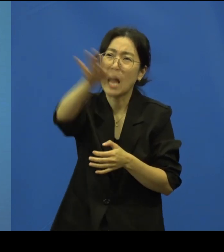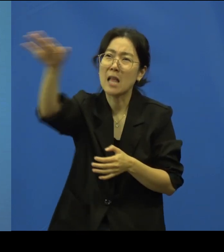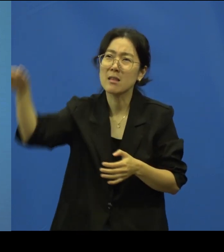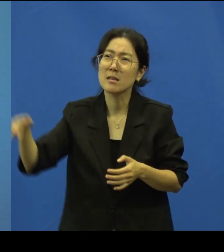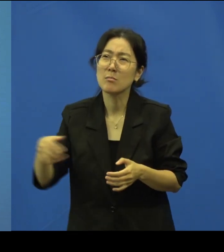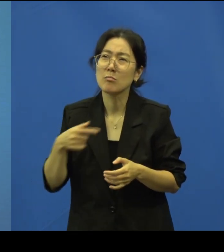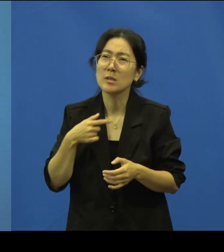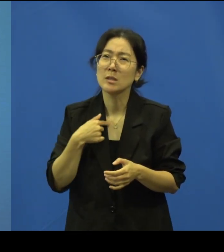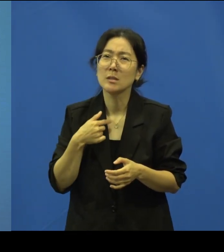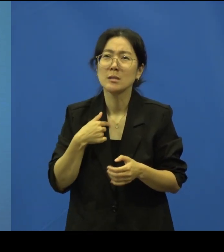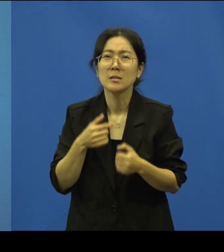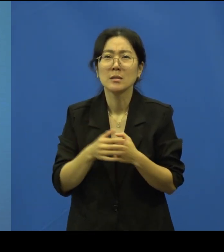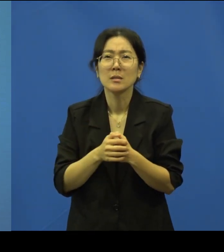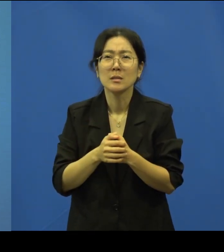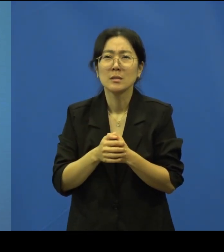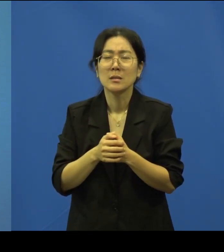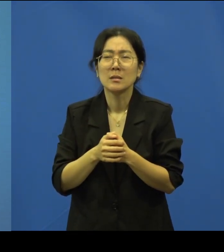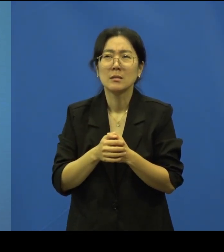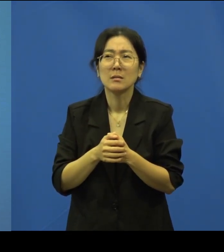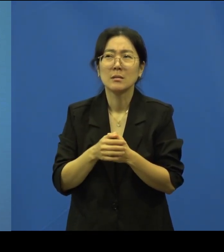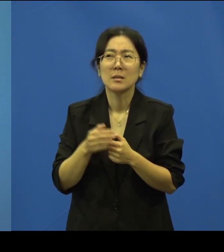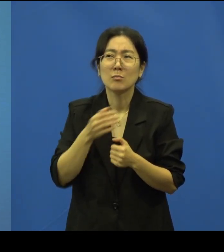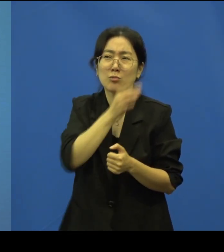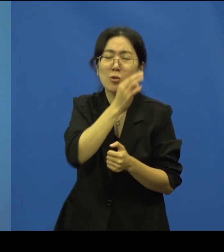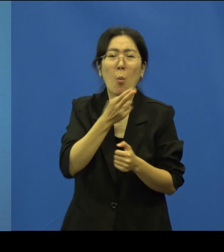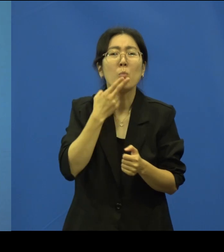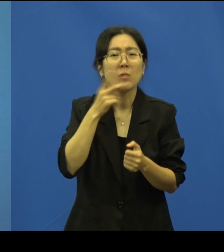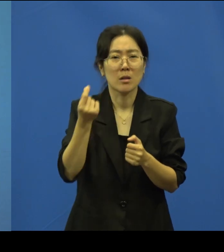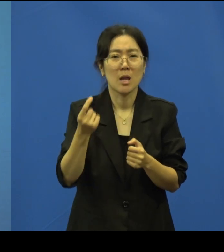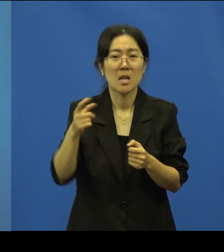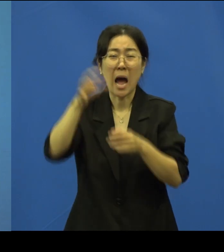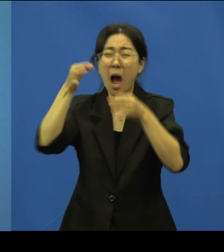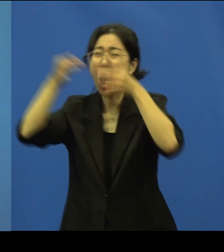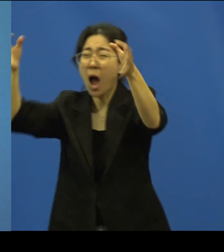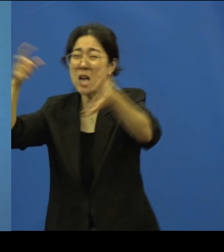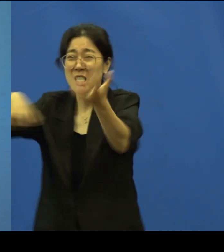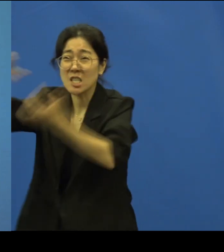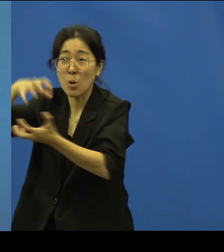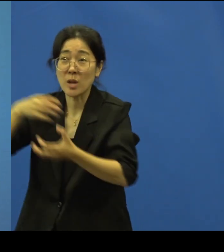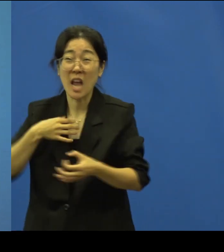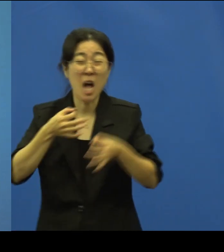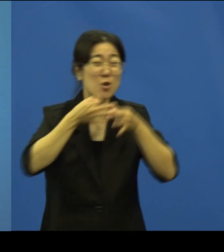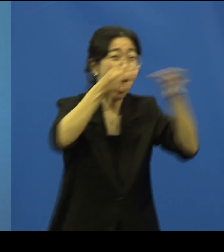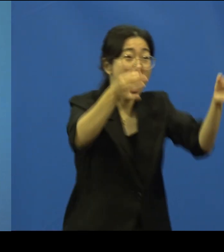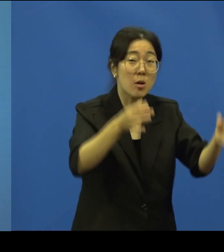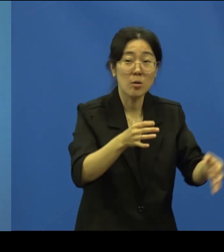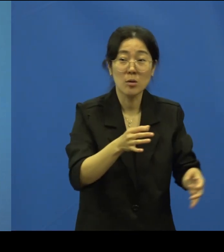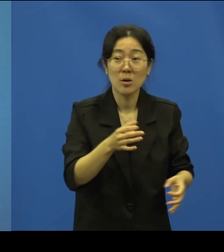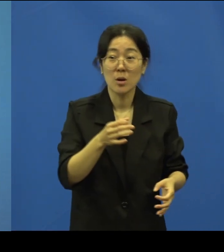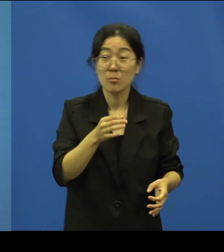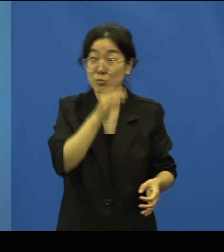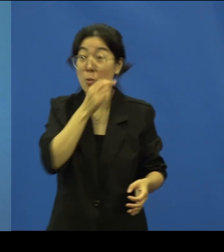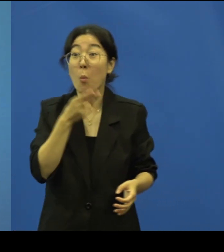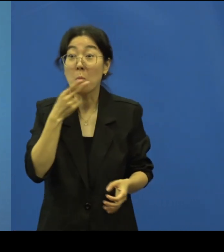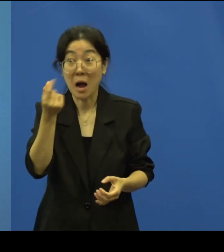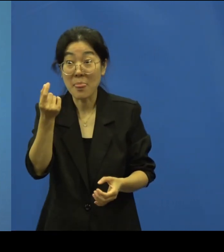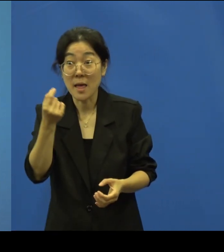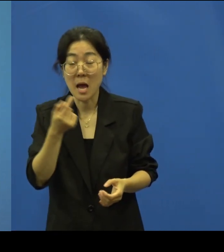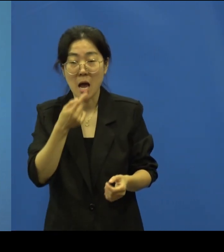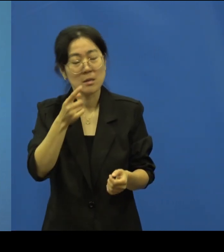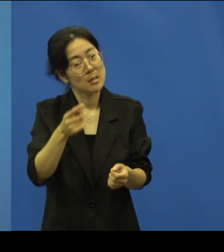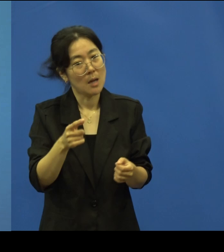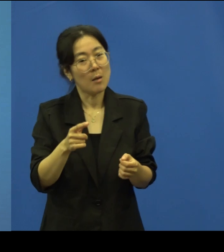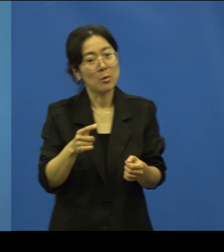속으로 나도 한번 주여라고 해볼까? 이 생각이 든 거예요. 그래서 2번째 시간에 들어가서